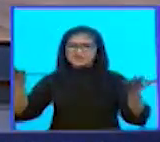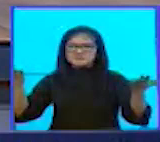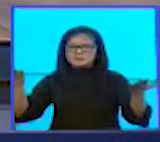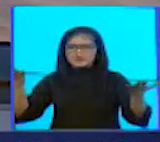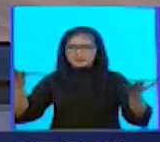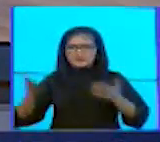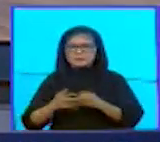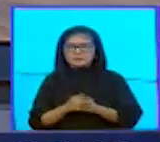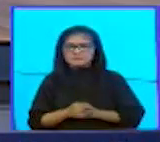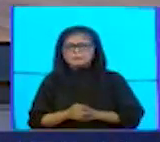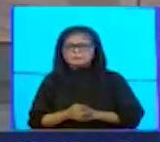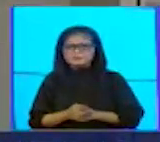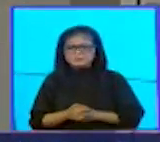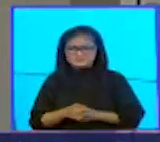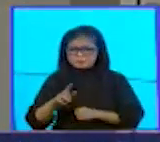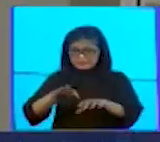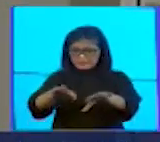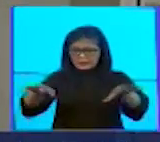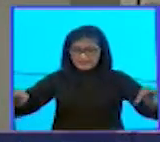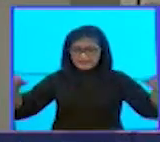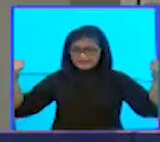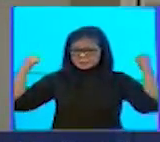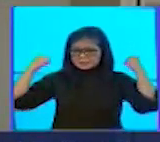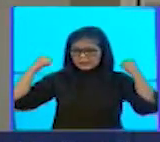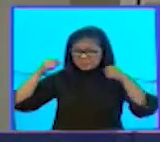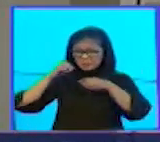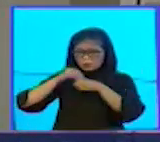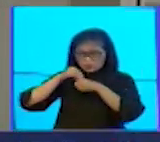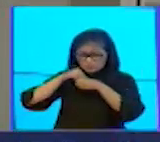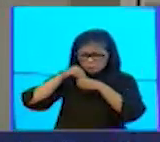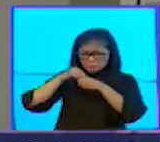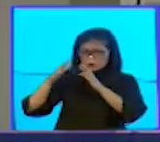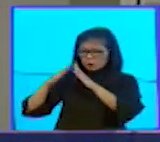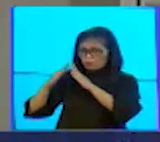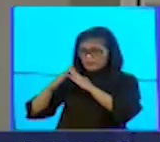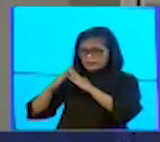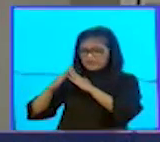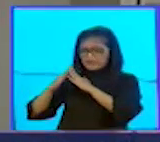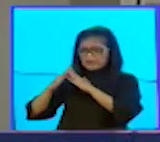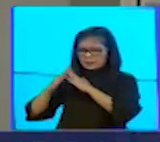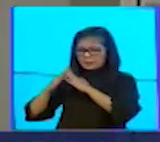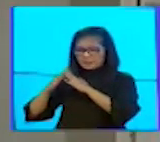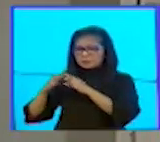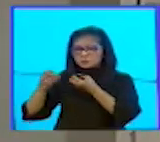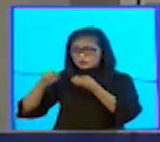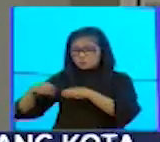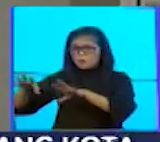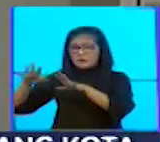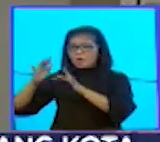memang alat-alat bunyi dia numpuk di tempatnya di rumahnya Kang dia menjual secara